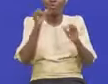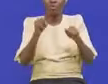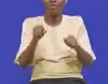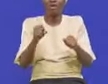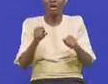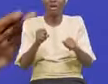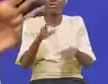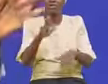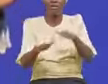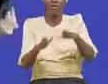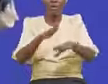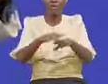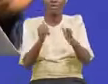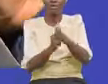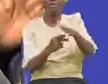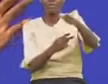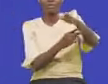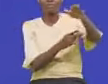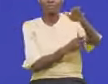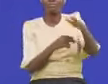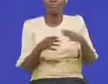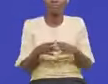Mekalati asu anama.